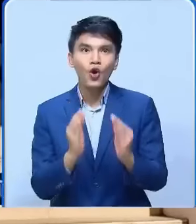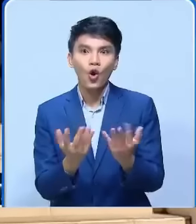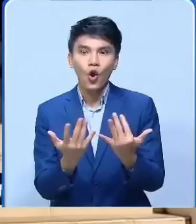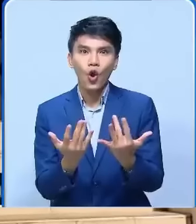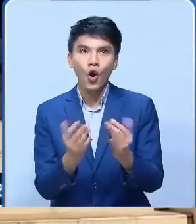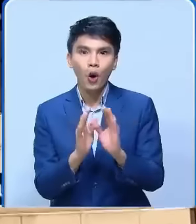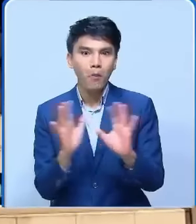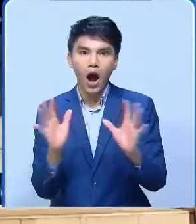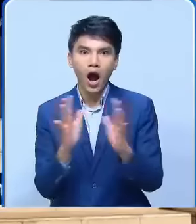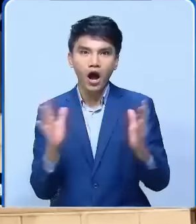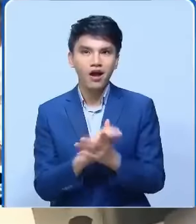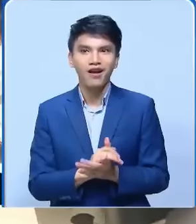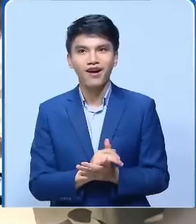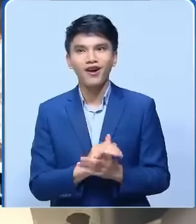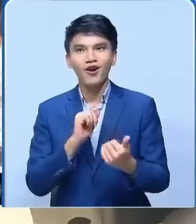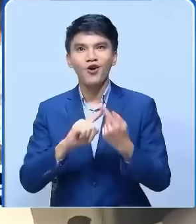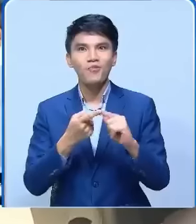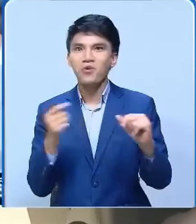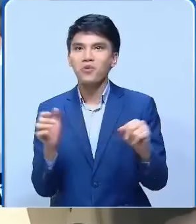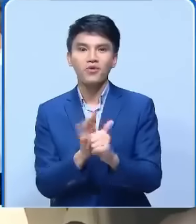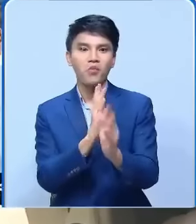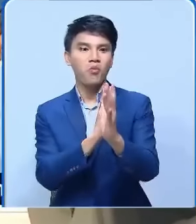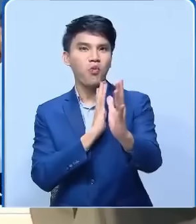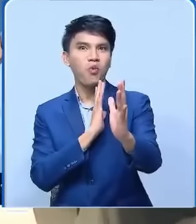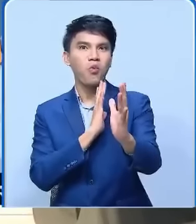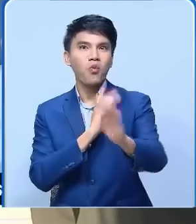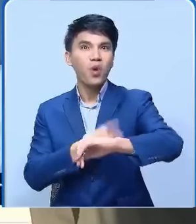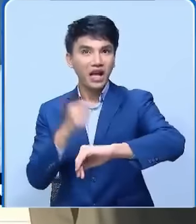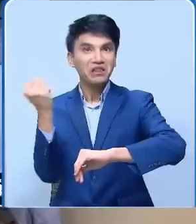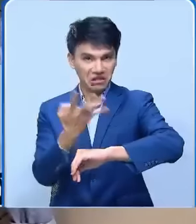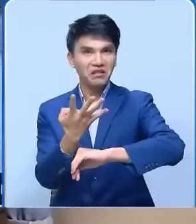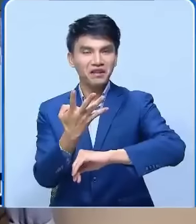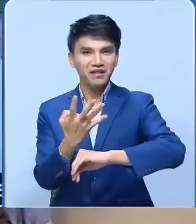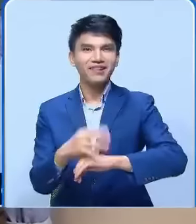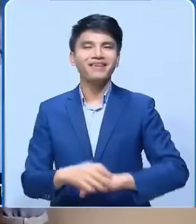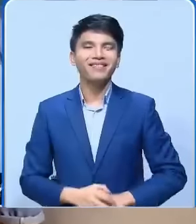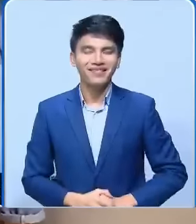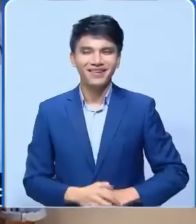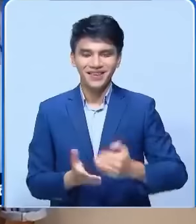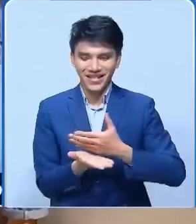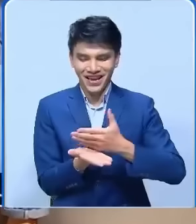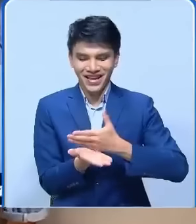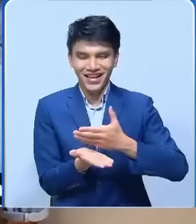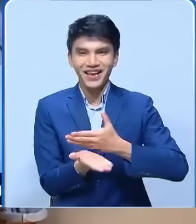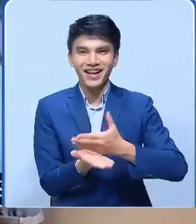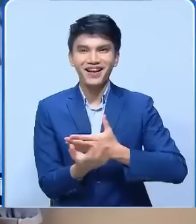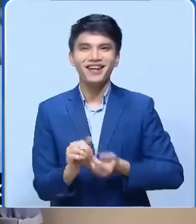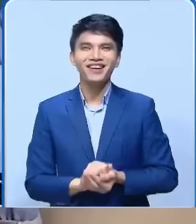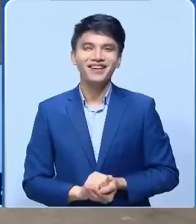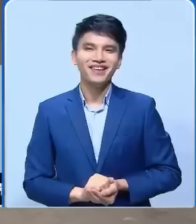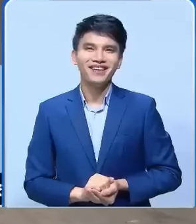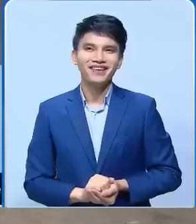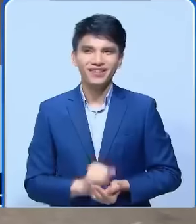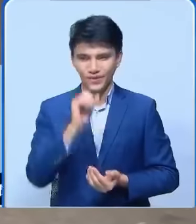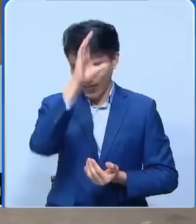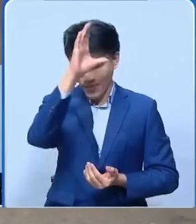พบุ๊กอยู่ก่อนหน้าแล้วเพื่อนเต็มเข้าคิวกันอยู่หน้าตู้ ATM อ่ะพอกแกรกแกรกแกรกแกรกเคยไปอัพบุ๊กไหมปกติไม่เคยไป